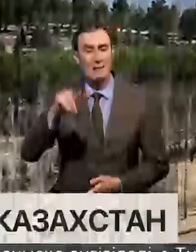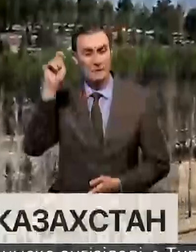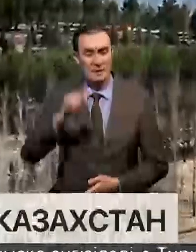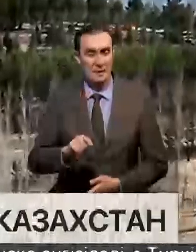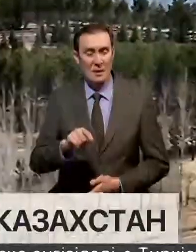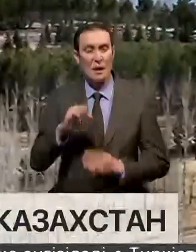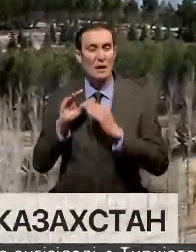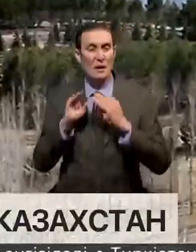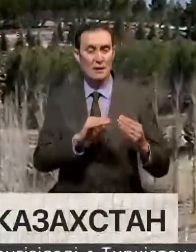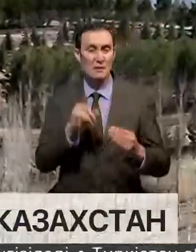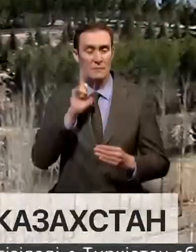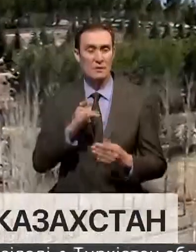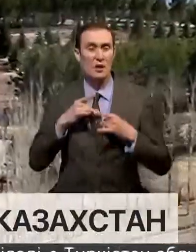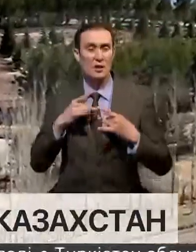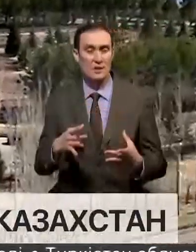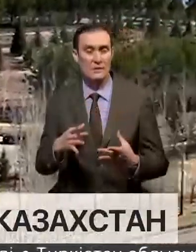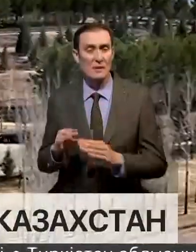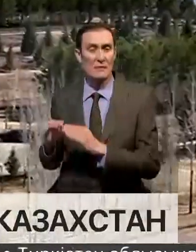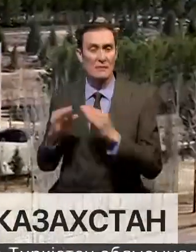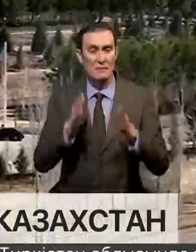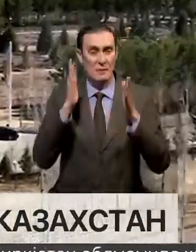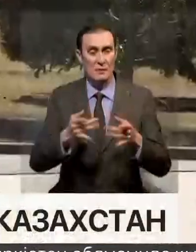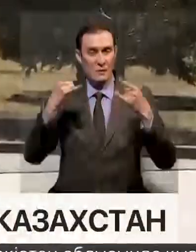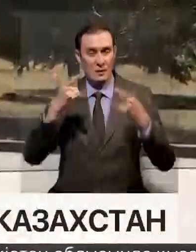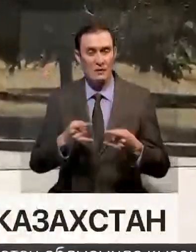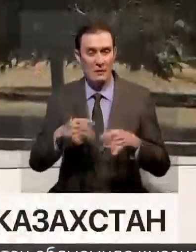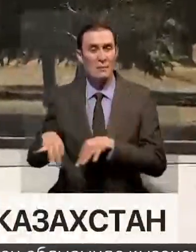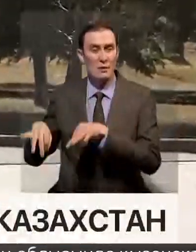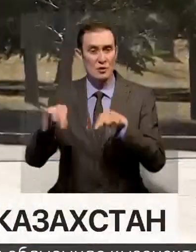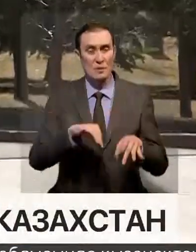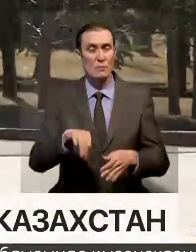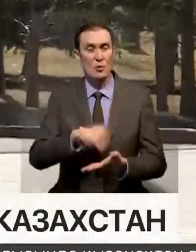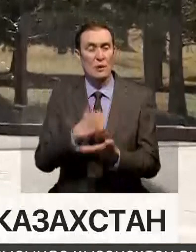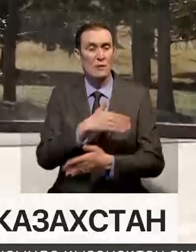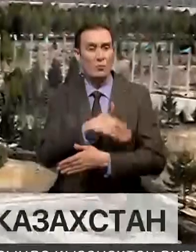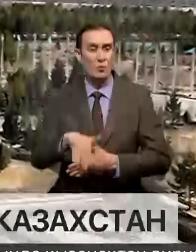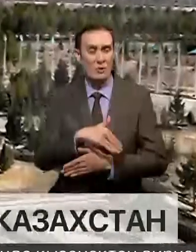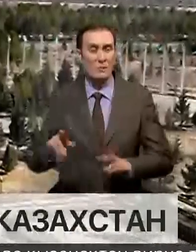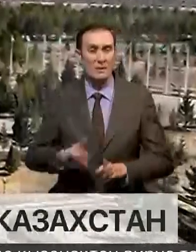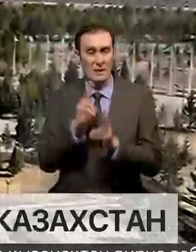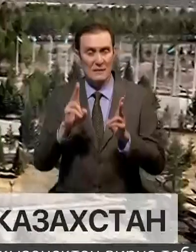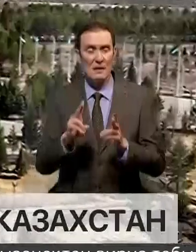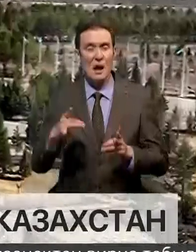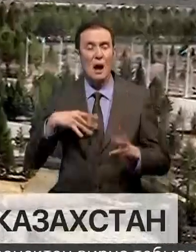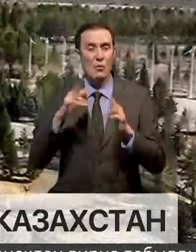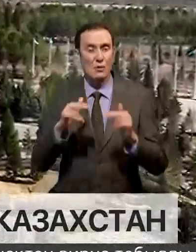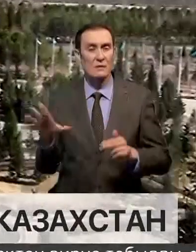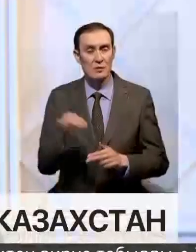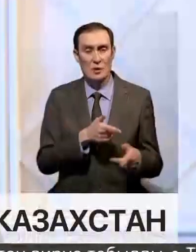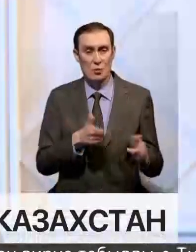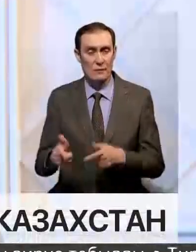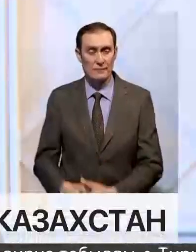Пока кортеж Ильхама Алиева торжественно в прямом эфире госканалов проезжает по главным улицам Астаны, в Акурде уже все на